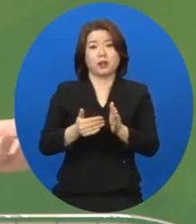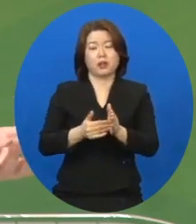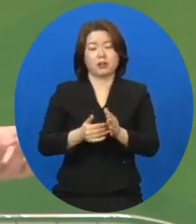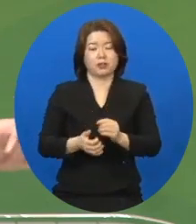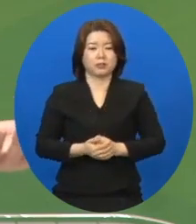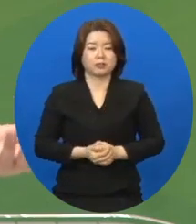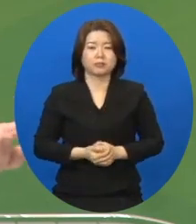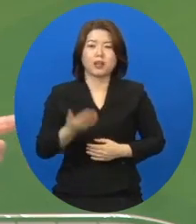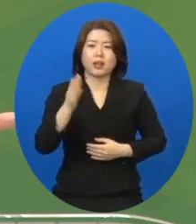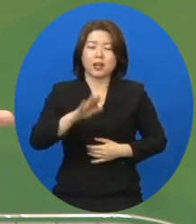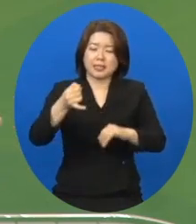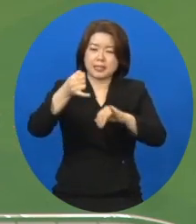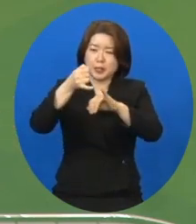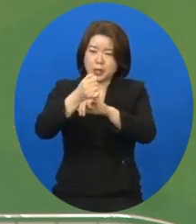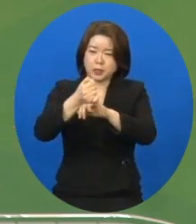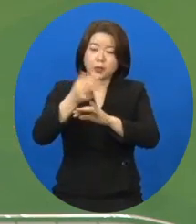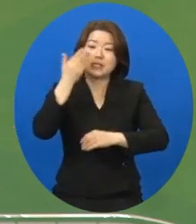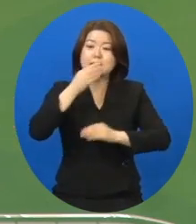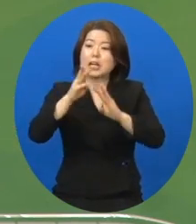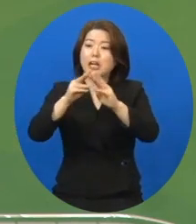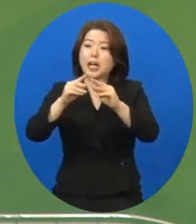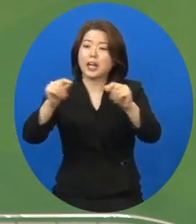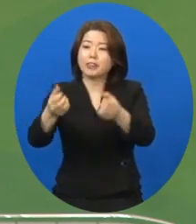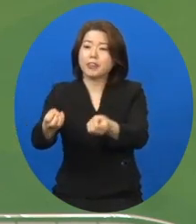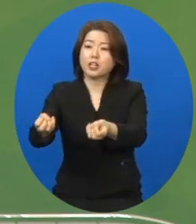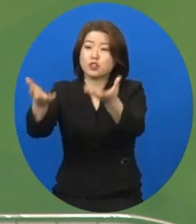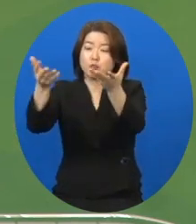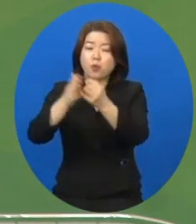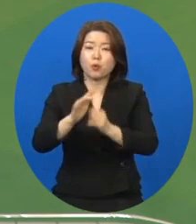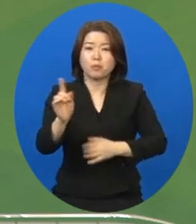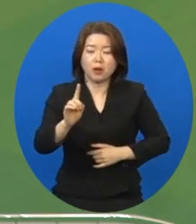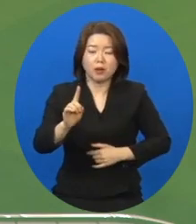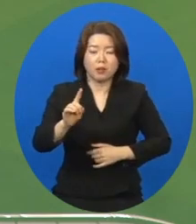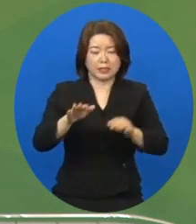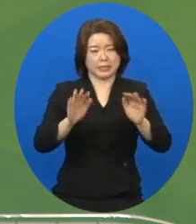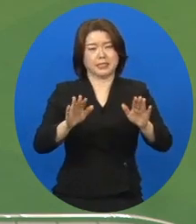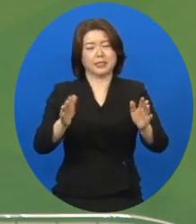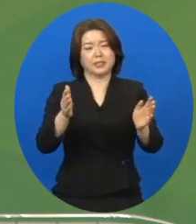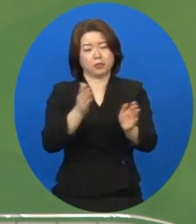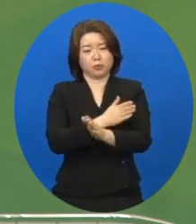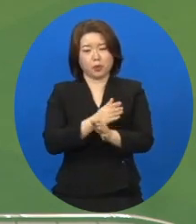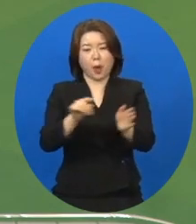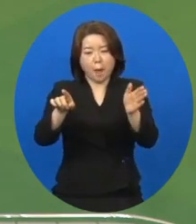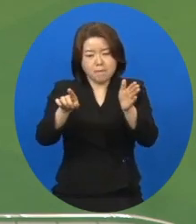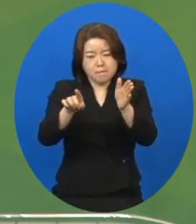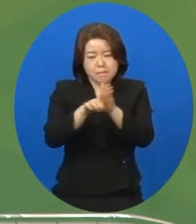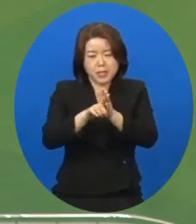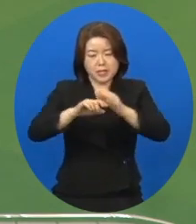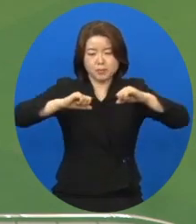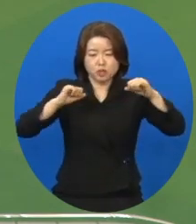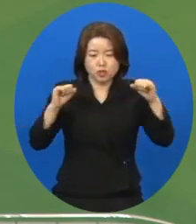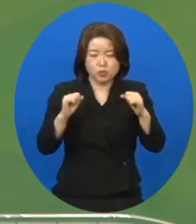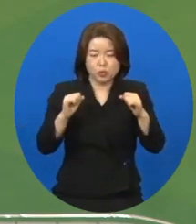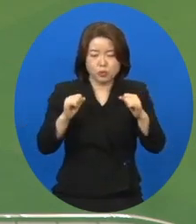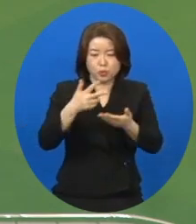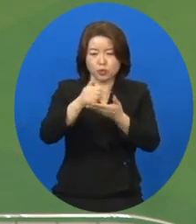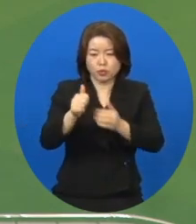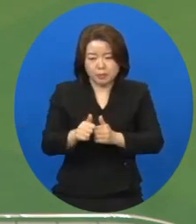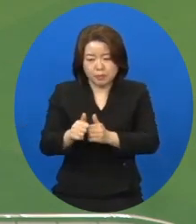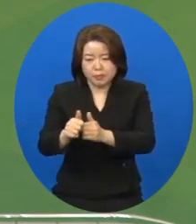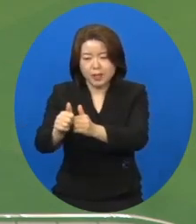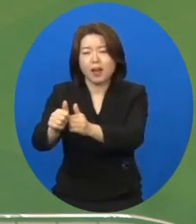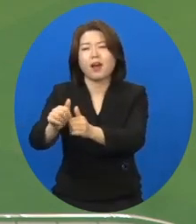약속하신 가나안의 축복은 이제부터 순종의 믿음으로 주님을 따라가야 됩니다.